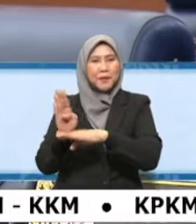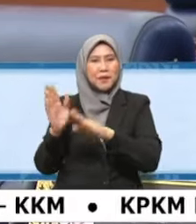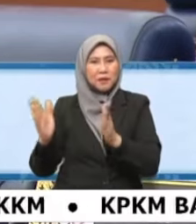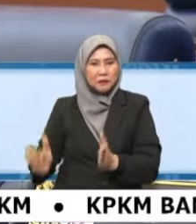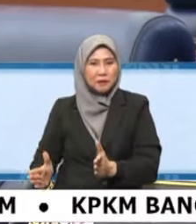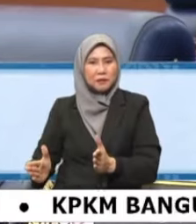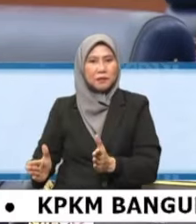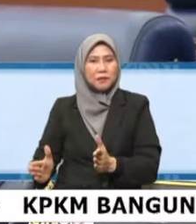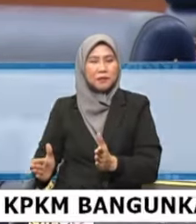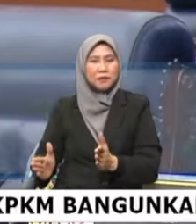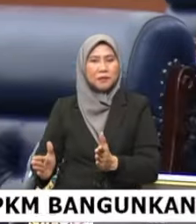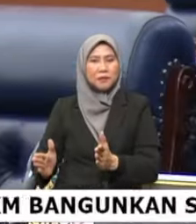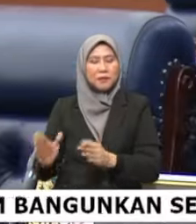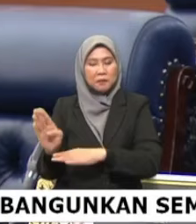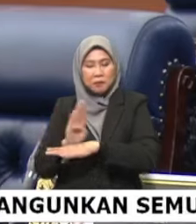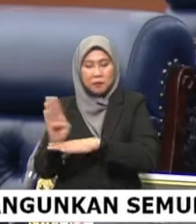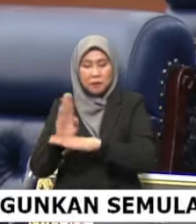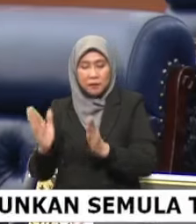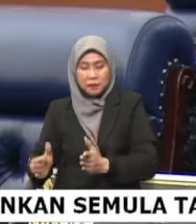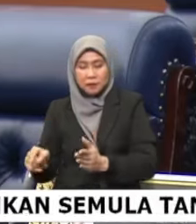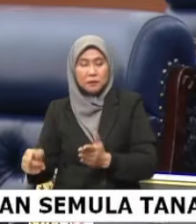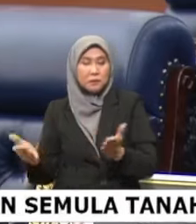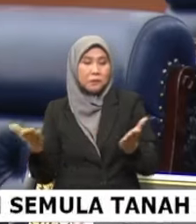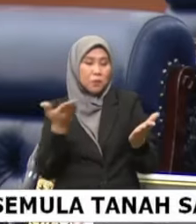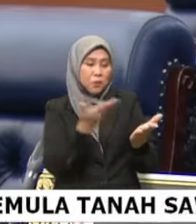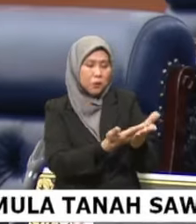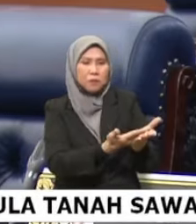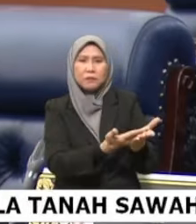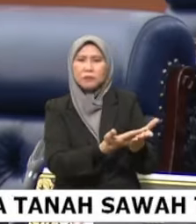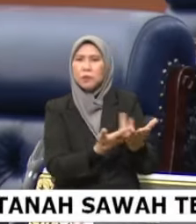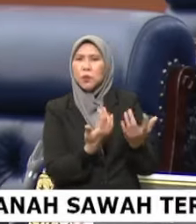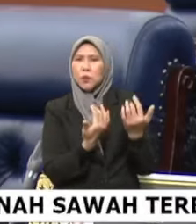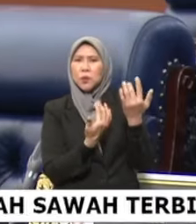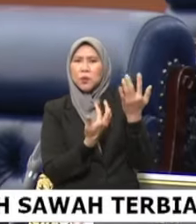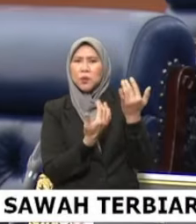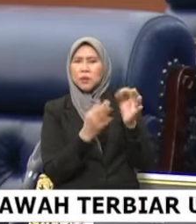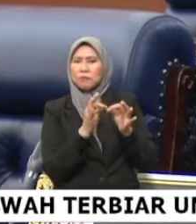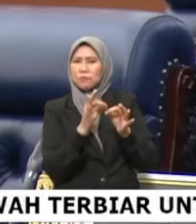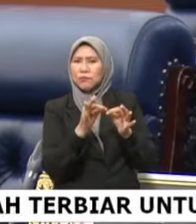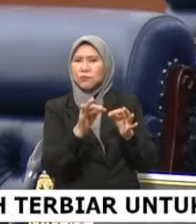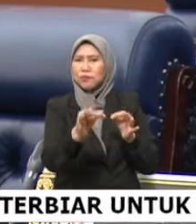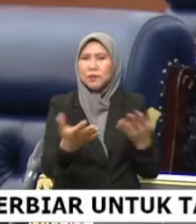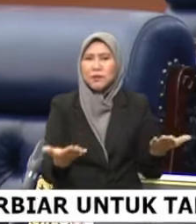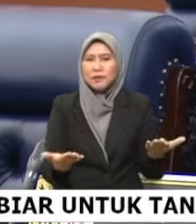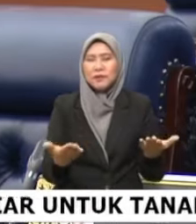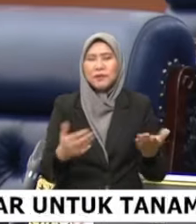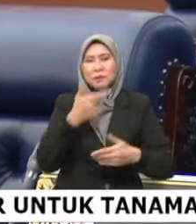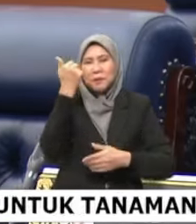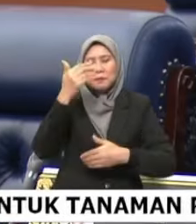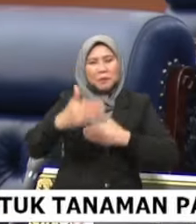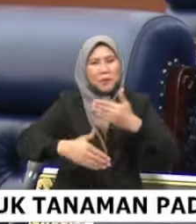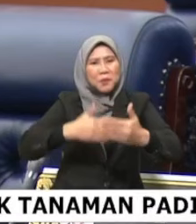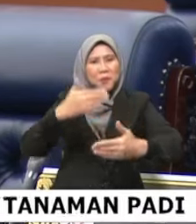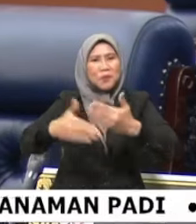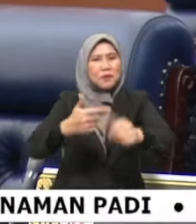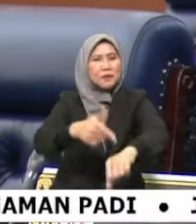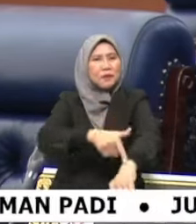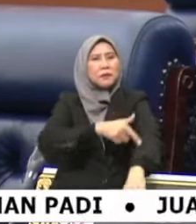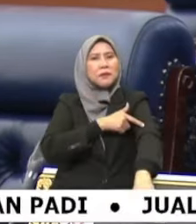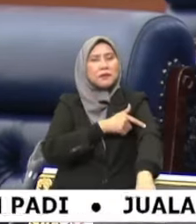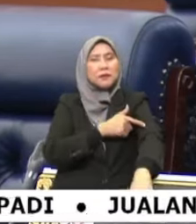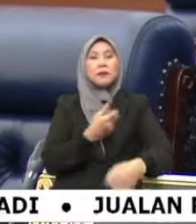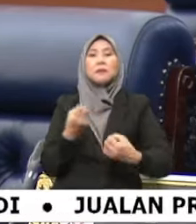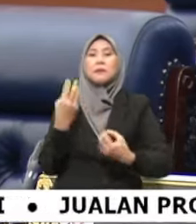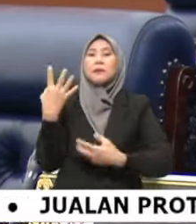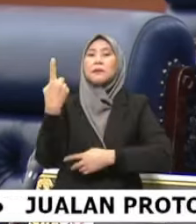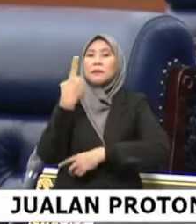atau peniaga-peniaga yang memohon ini atau pemilik permis ini tidak memohon sijil halal kerana prosesnya itu agak panjang dan